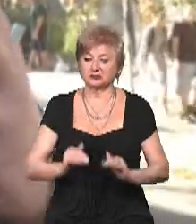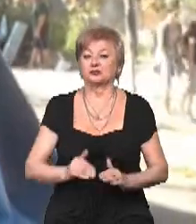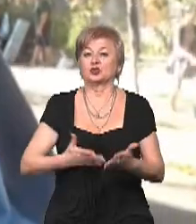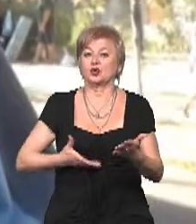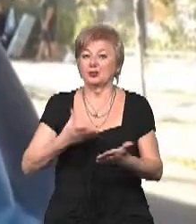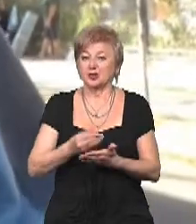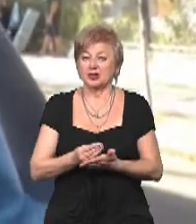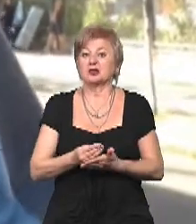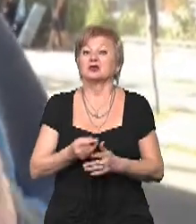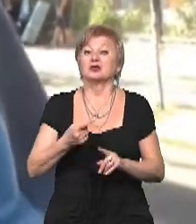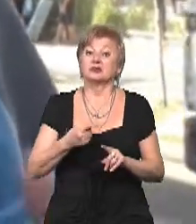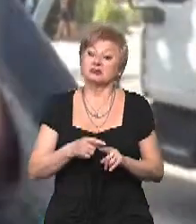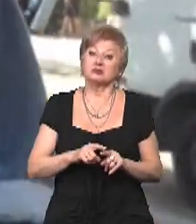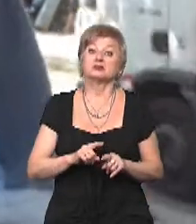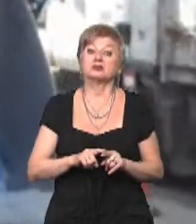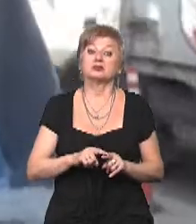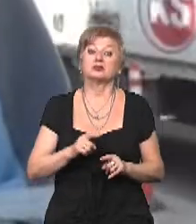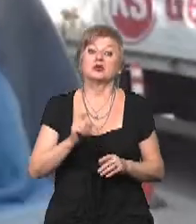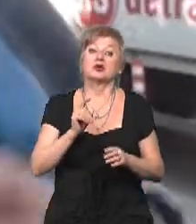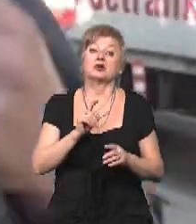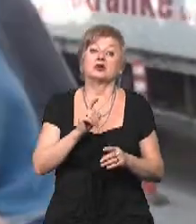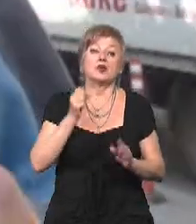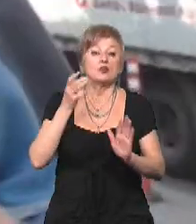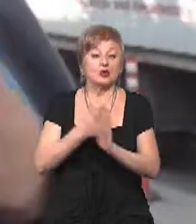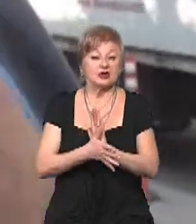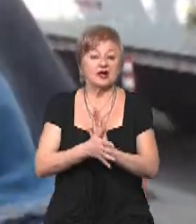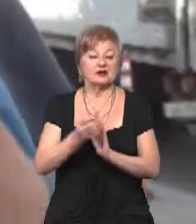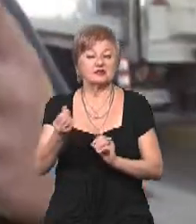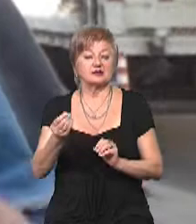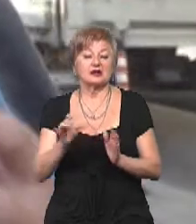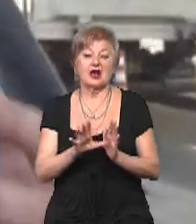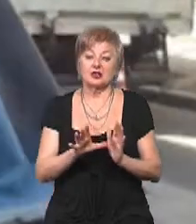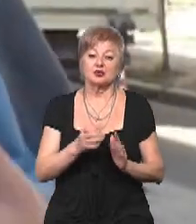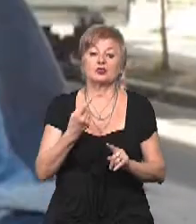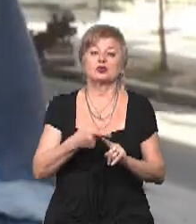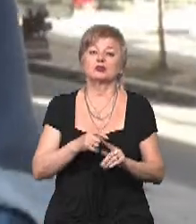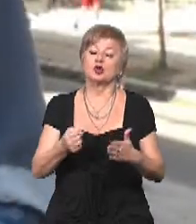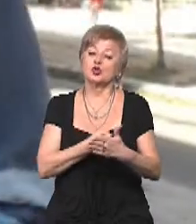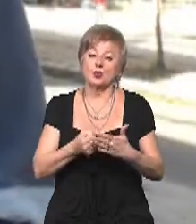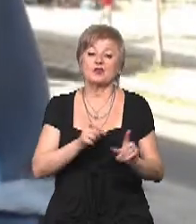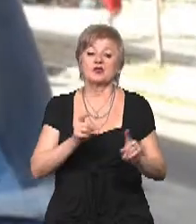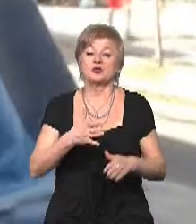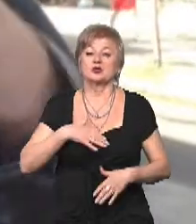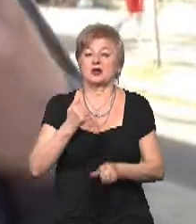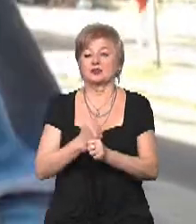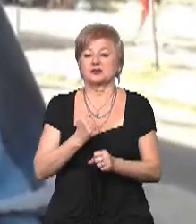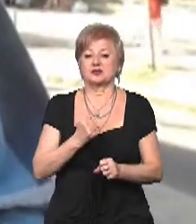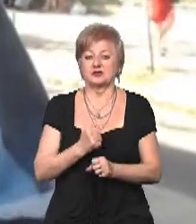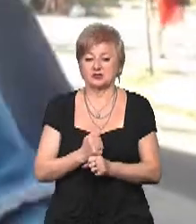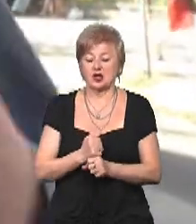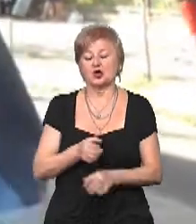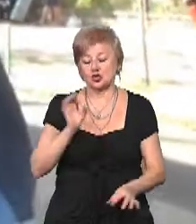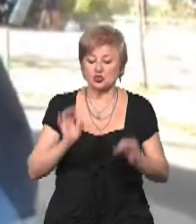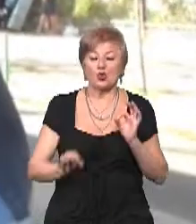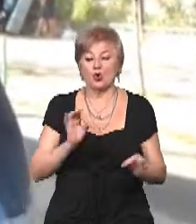нас підприємство є енергоємним, основа затрат – це затрати на електроенергію. Тому ми добиваємося того, щоб нам зробили нормальний тариф,